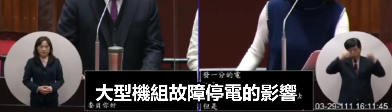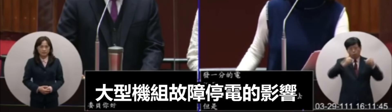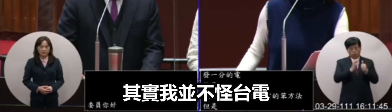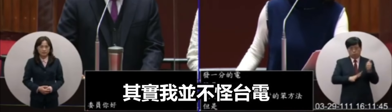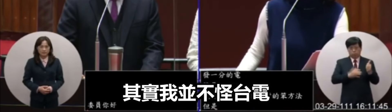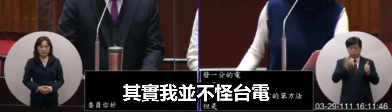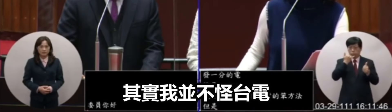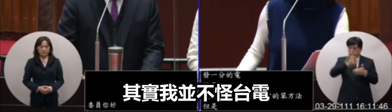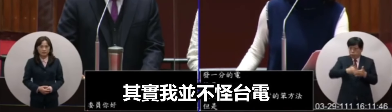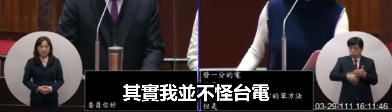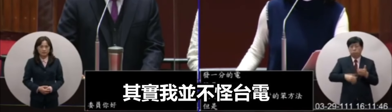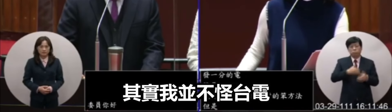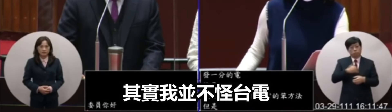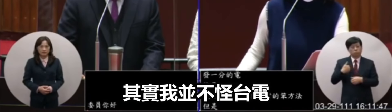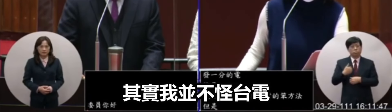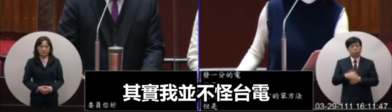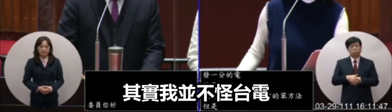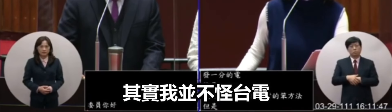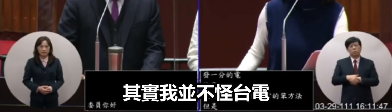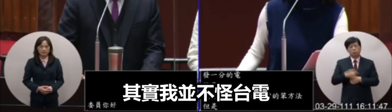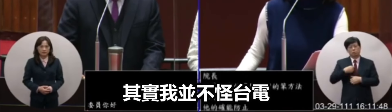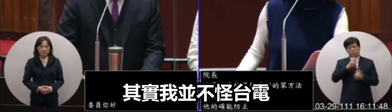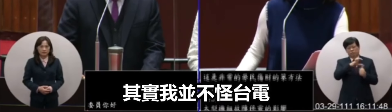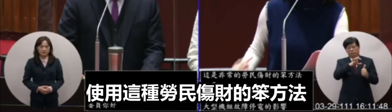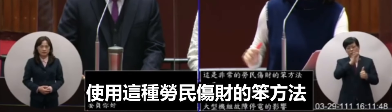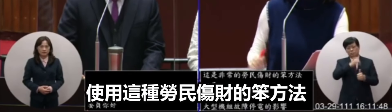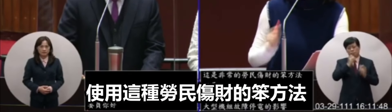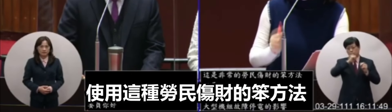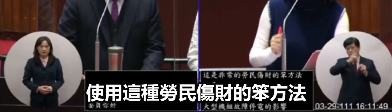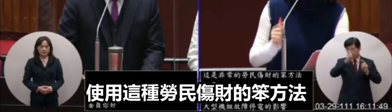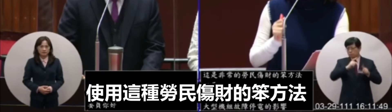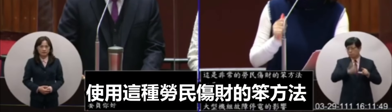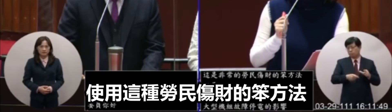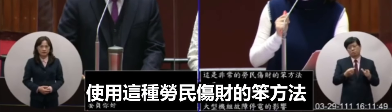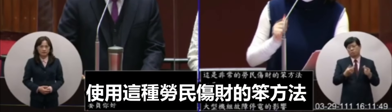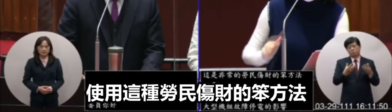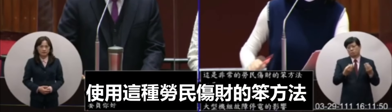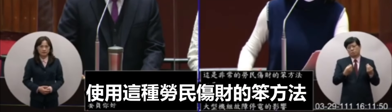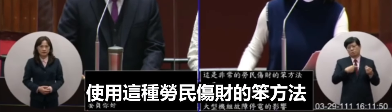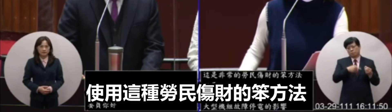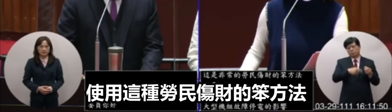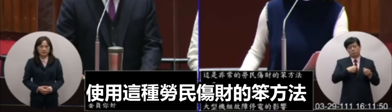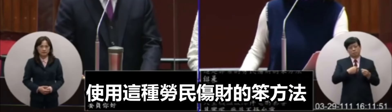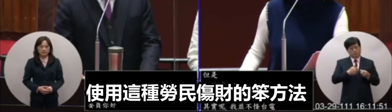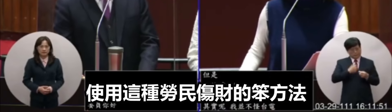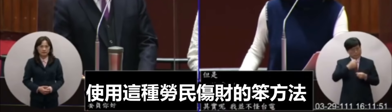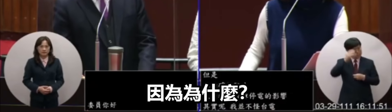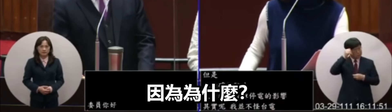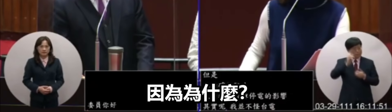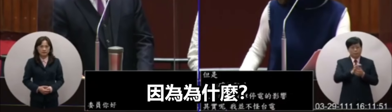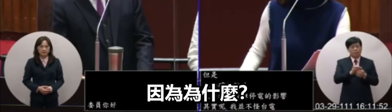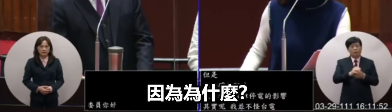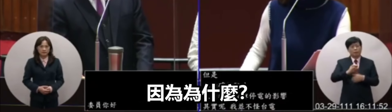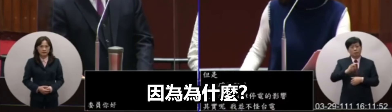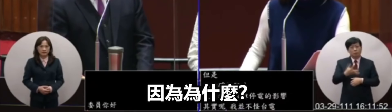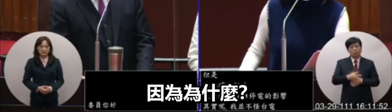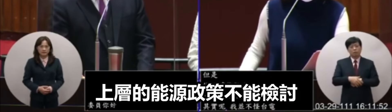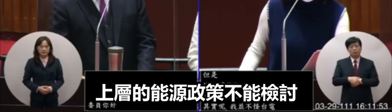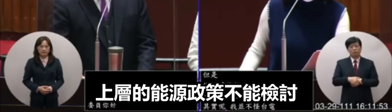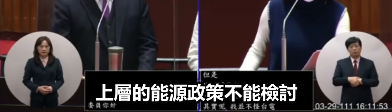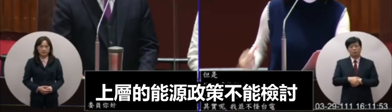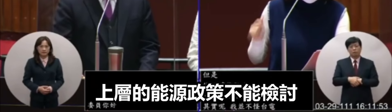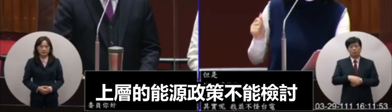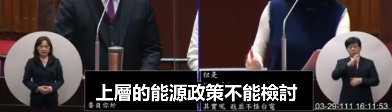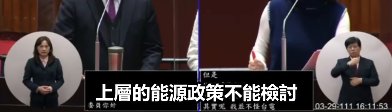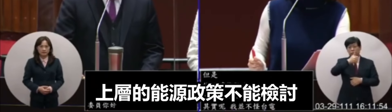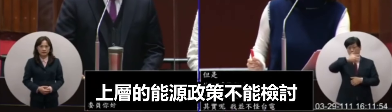响。其实呢，我并不怪台电使用这种劳民伤财的笨方法，因为为什么？